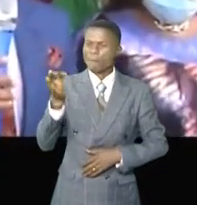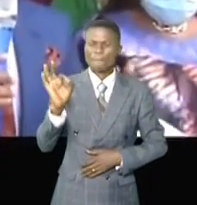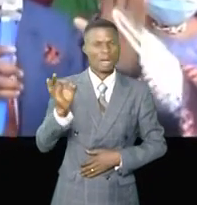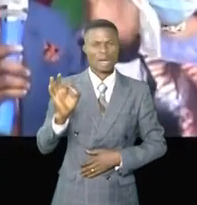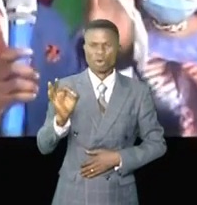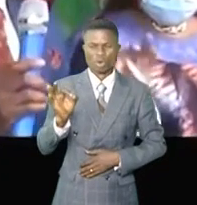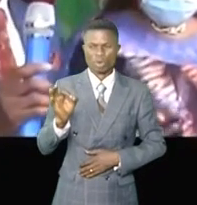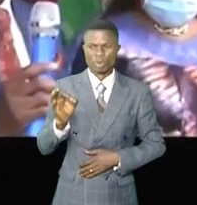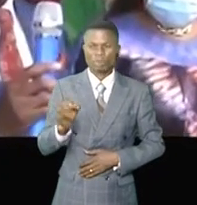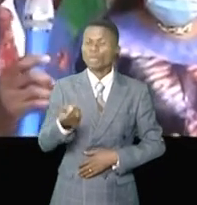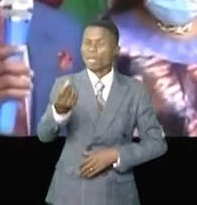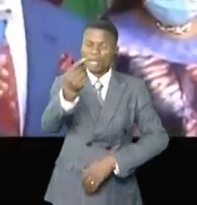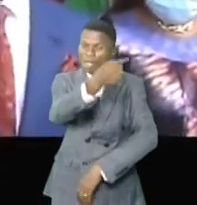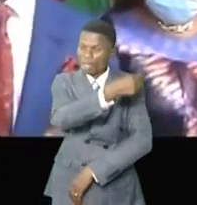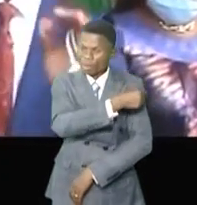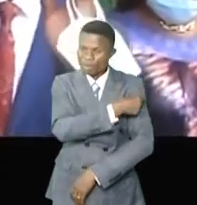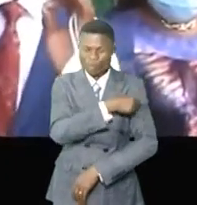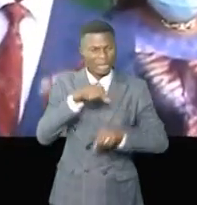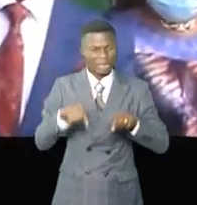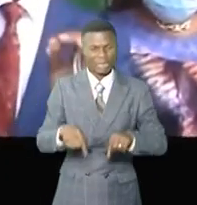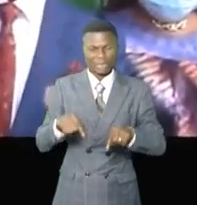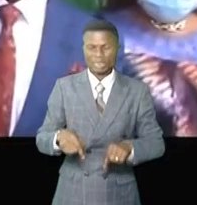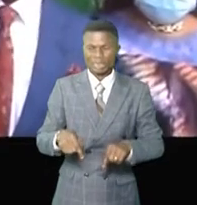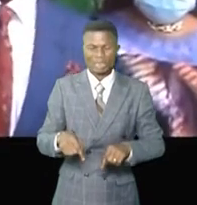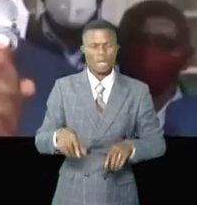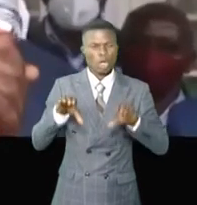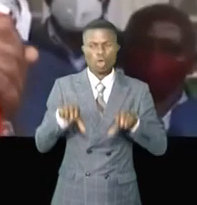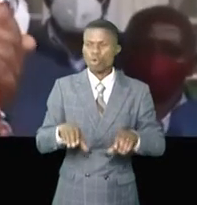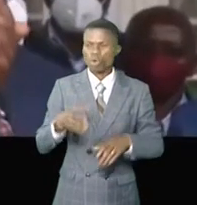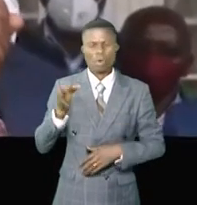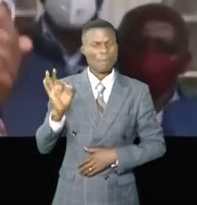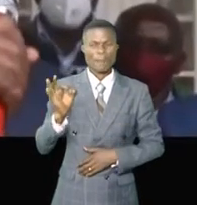européen, il n'y a aucun vaccin sur le sol congolais.